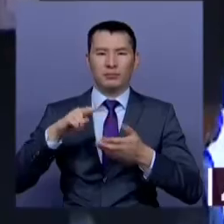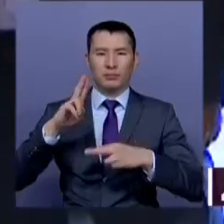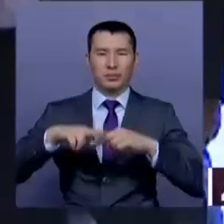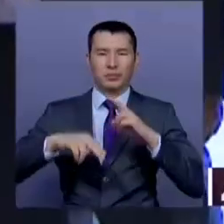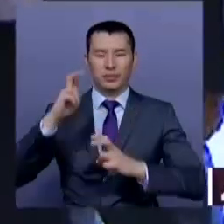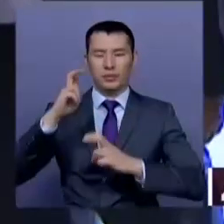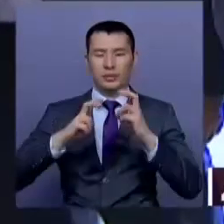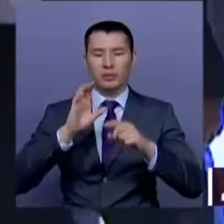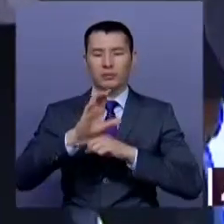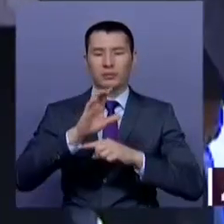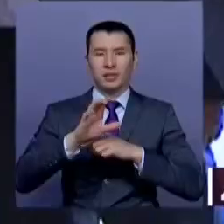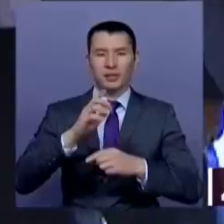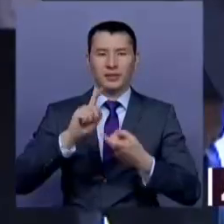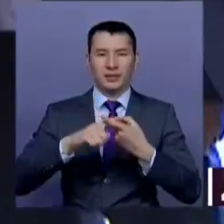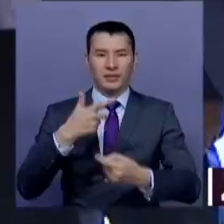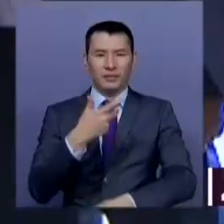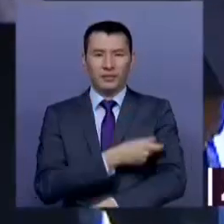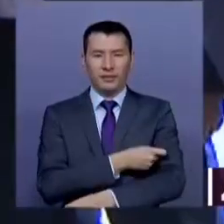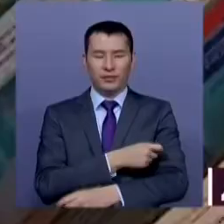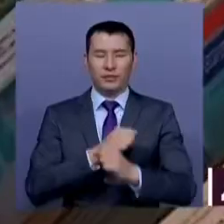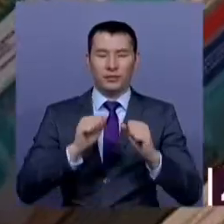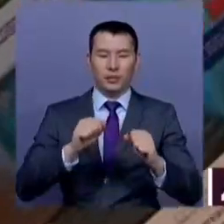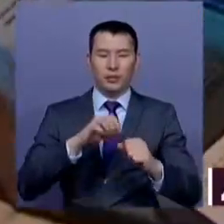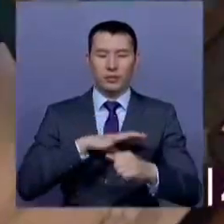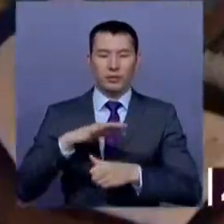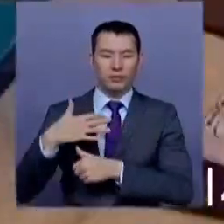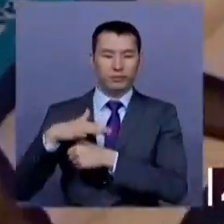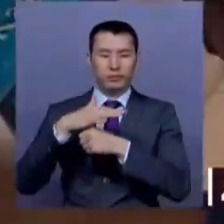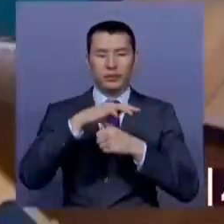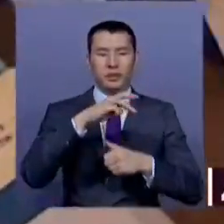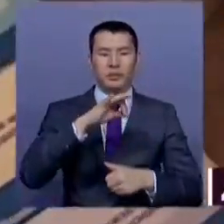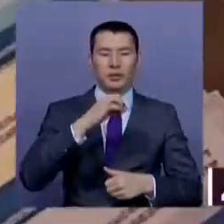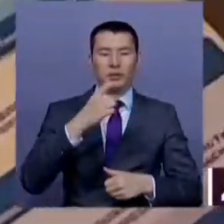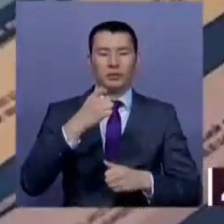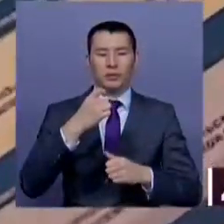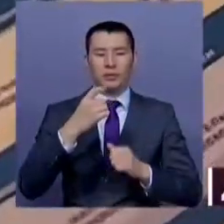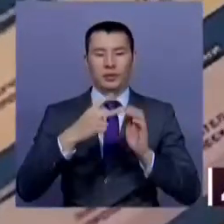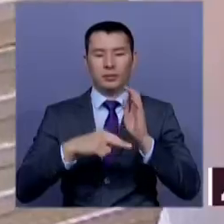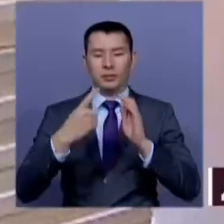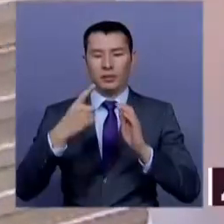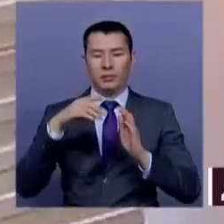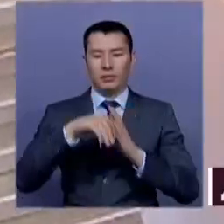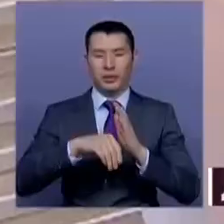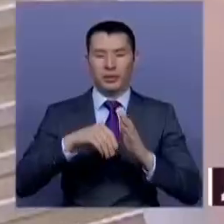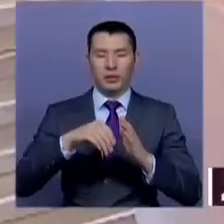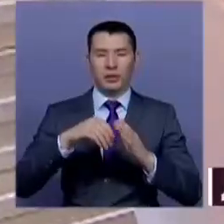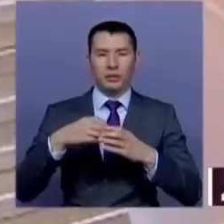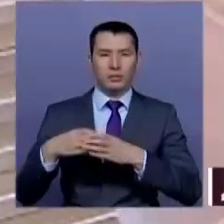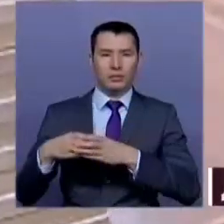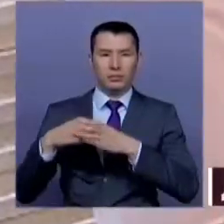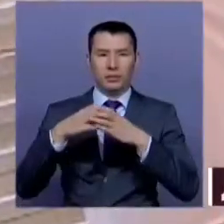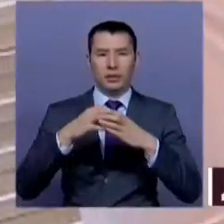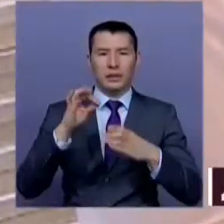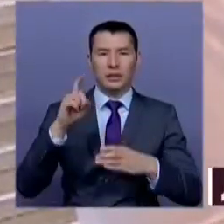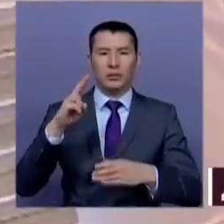по производству вакцин. По пути вертолет Ми-171 Казвиаспаса, на котором правительственная делегация летела из